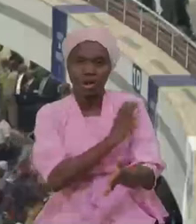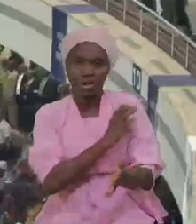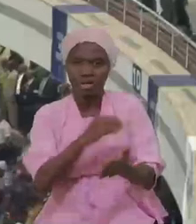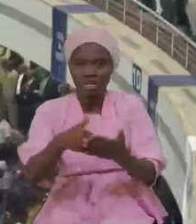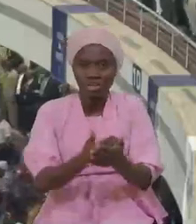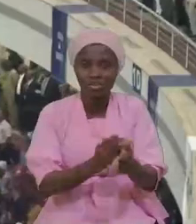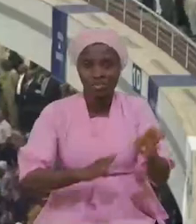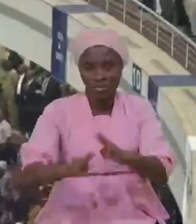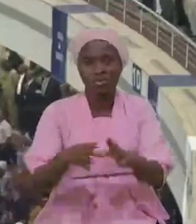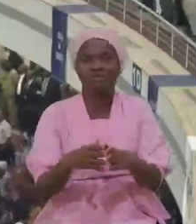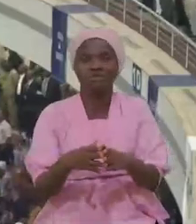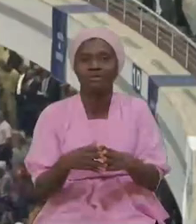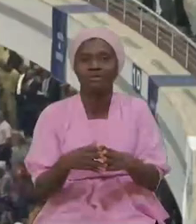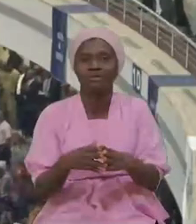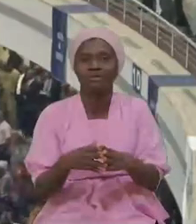caractère,